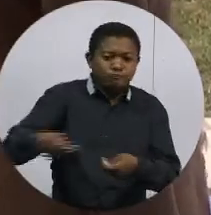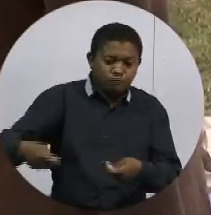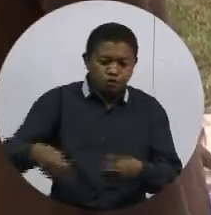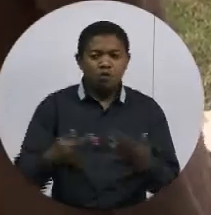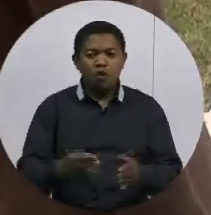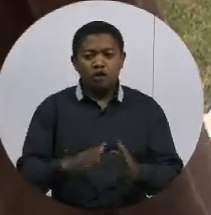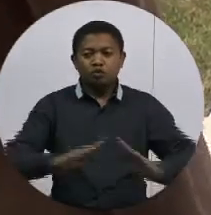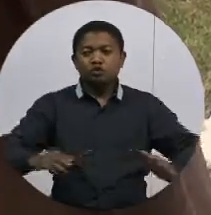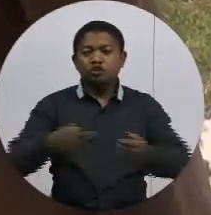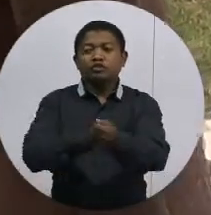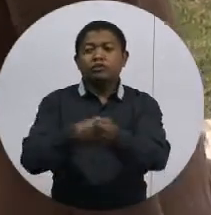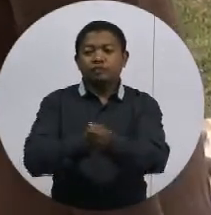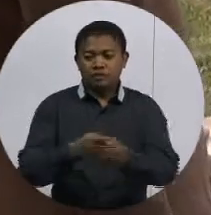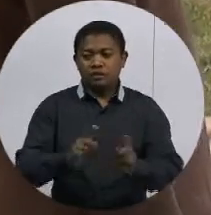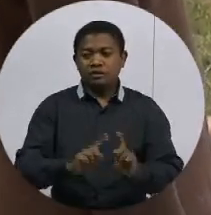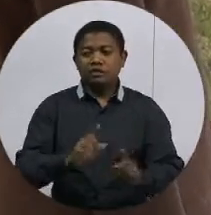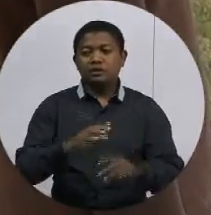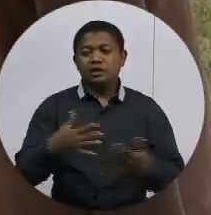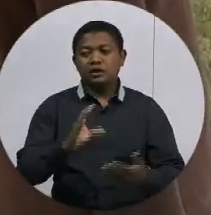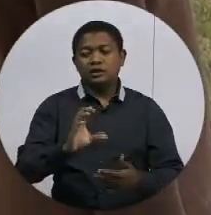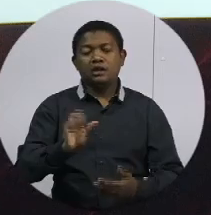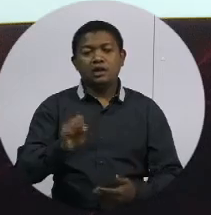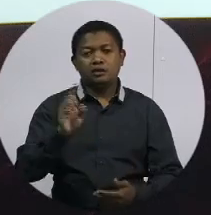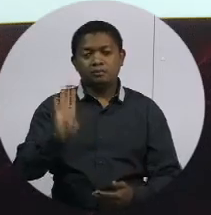sy CSB2 tokony azo izany.